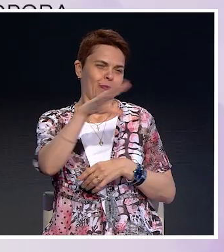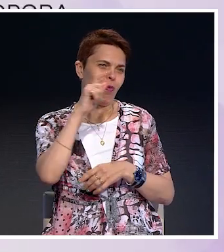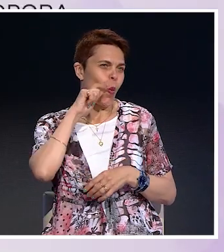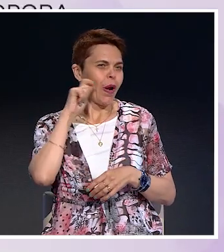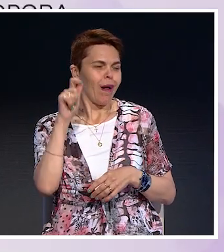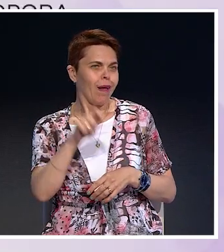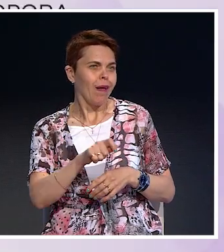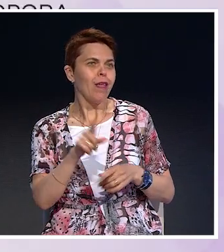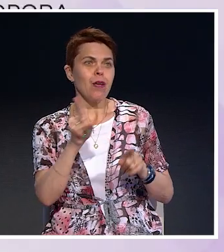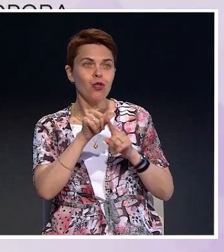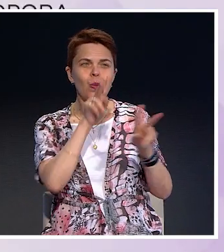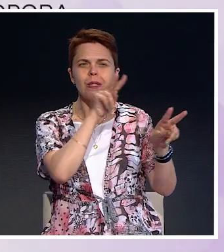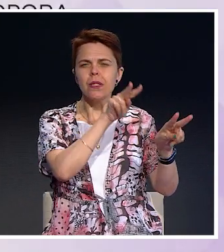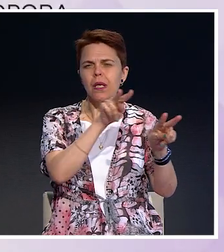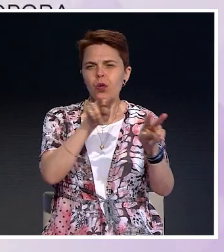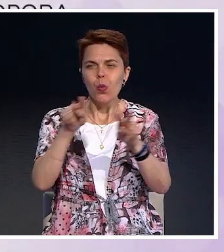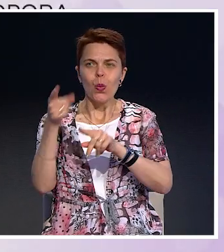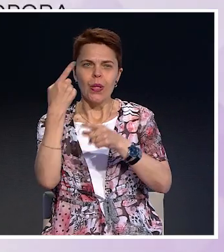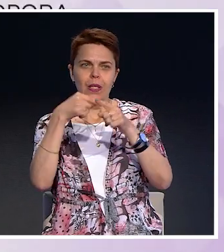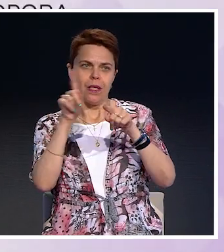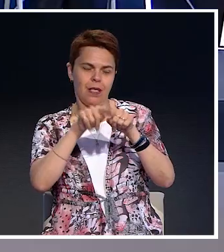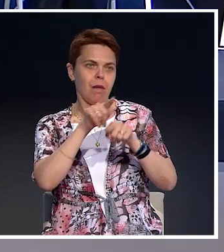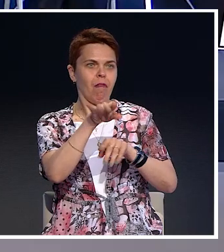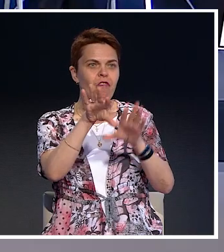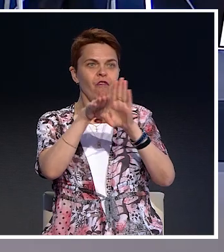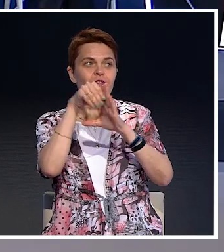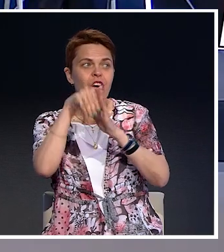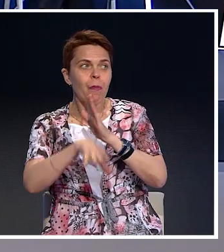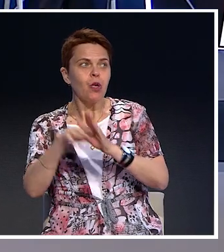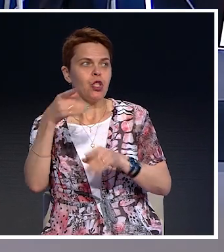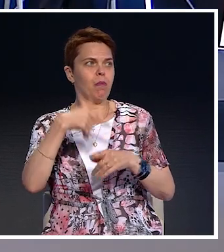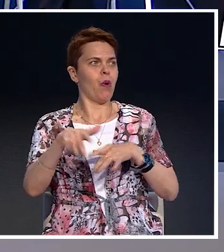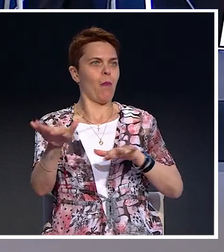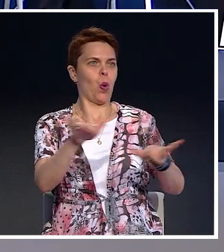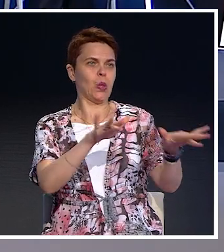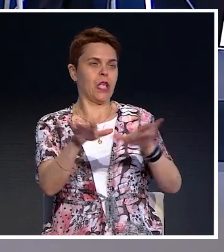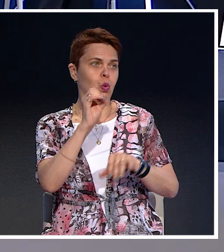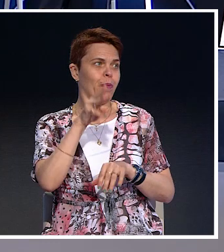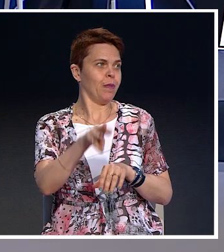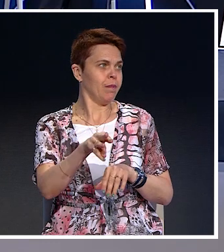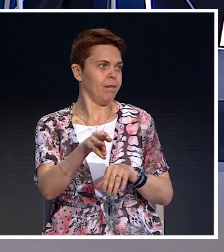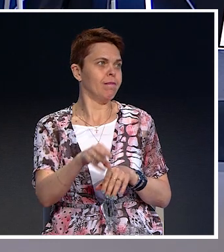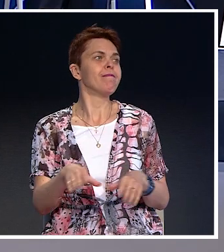і найсерйозніша, що слідкує за виборчим процесом. Олю. Вітаю вас.